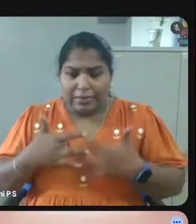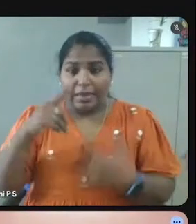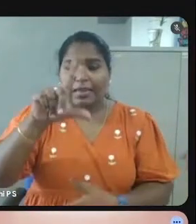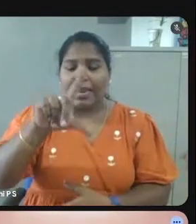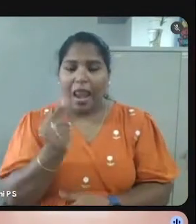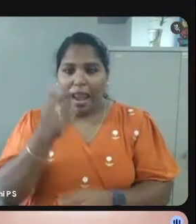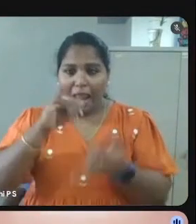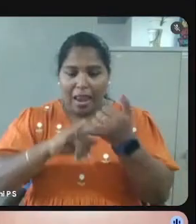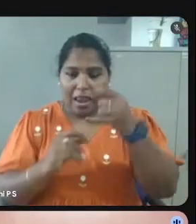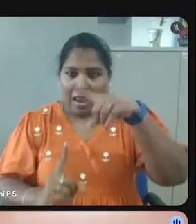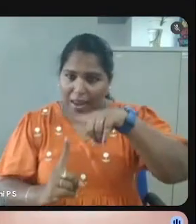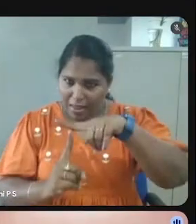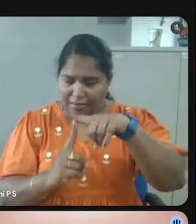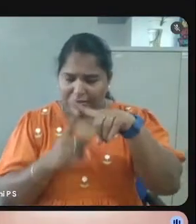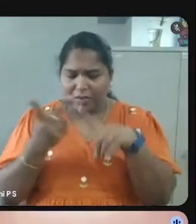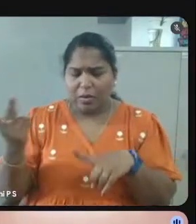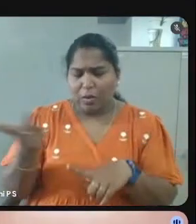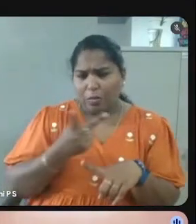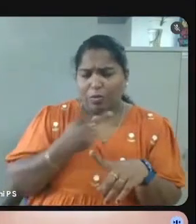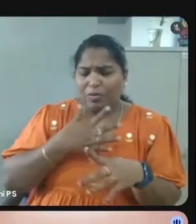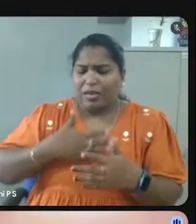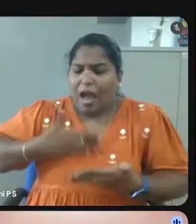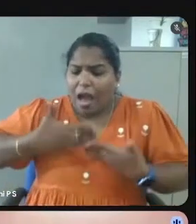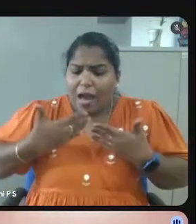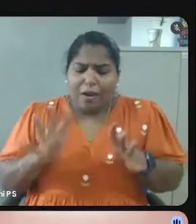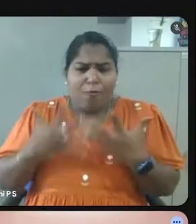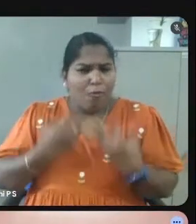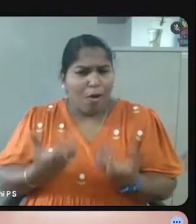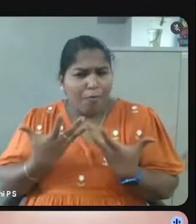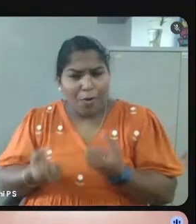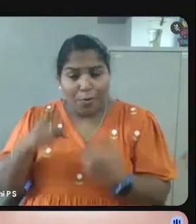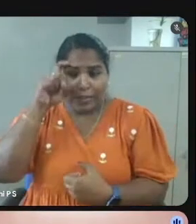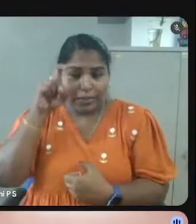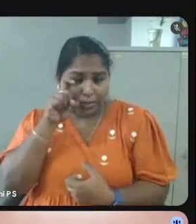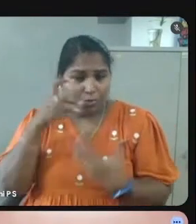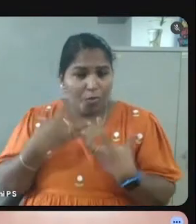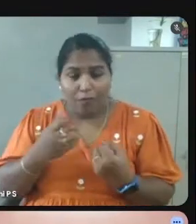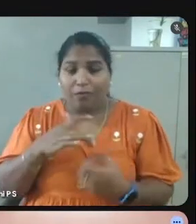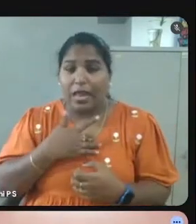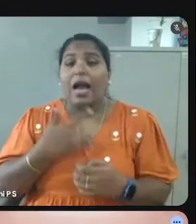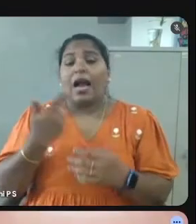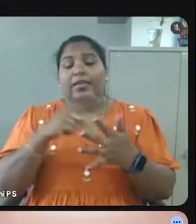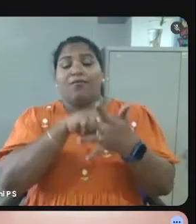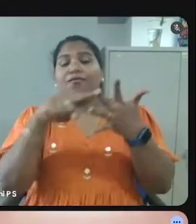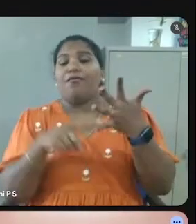ആഗ്രഹം, അത് എന്തൊക്കെയാന്ന് നോക്കാം. നമുക്കൊരു 5 സ്റ്റേജിൽ നമുക്കതിൻ്റെ നോക്കാം.